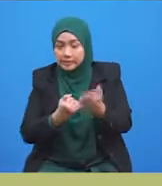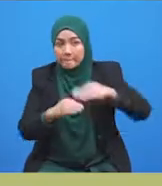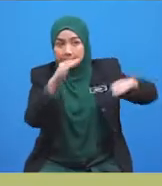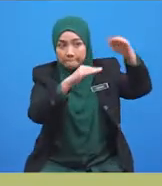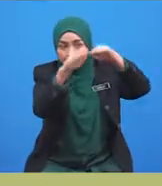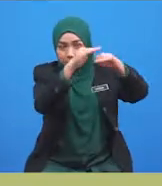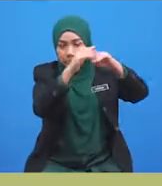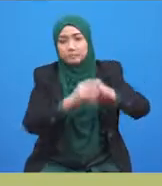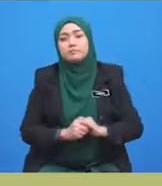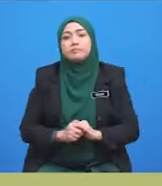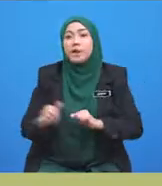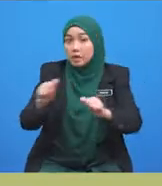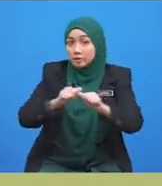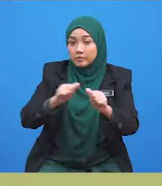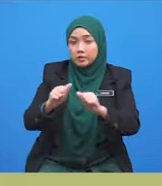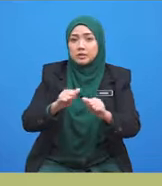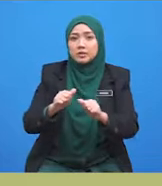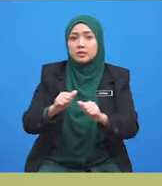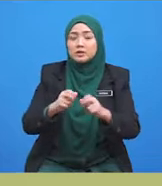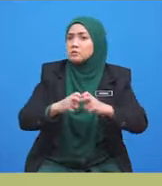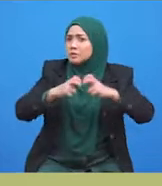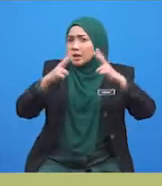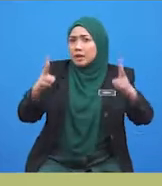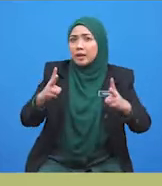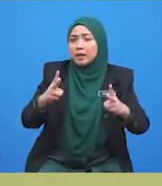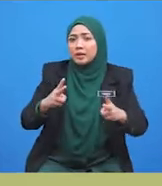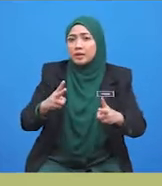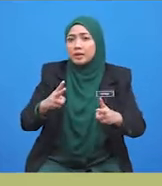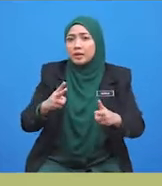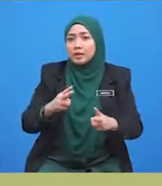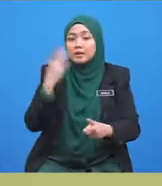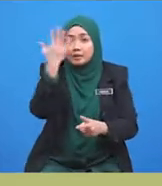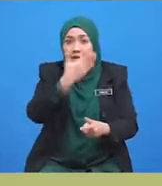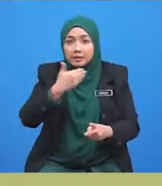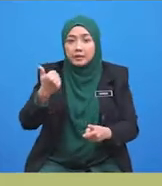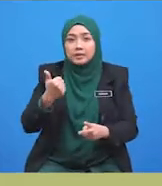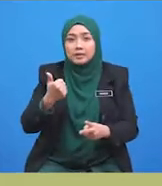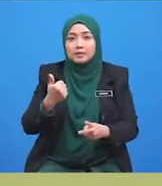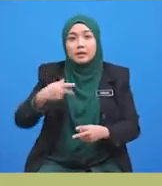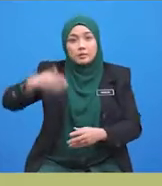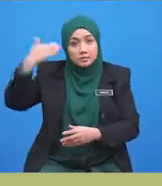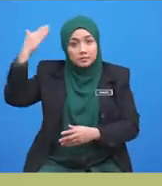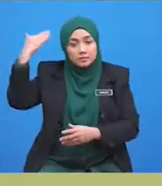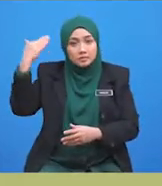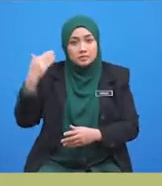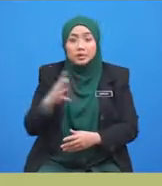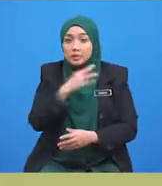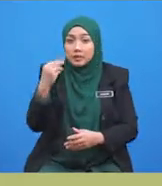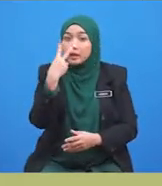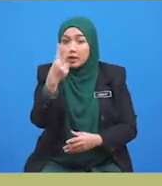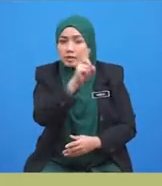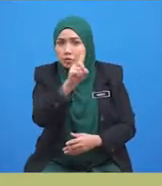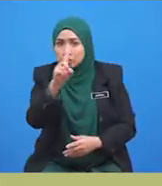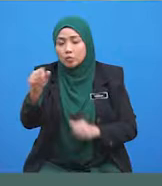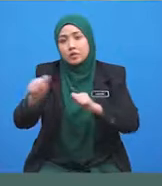Begitu menarik aktiviti-aktiviti zaman prasejarah. Kalau begitu, mari kita menyusuri satu persatu